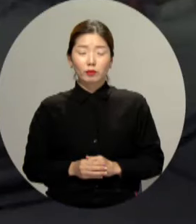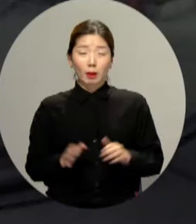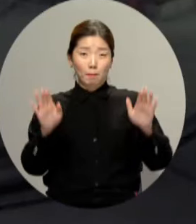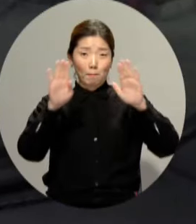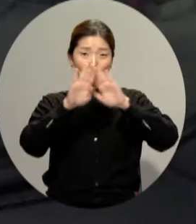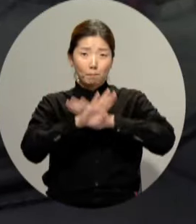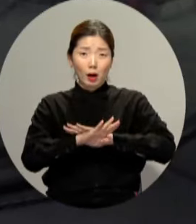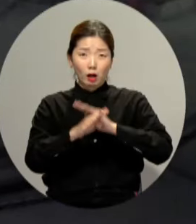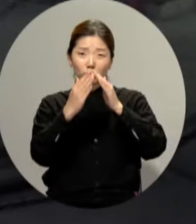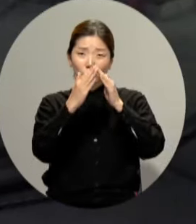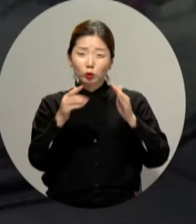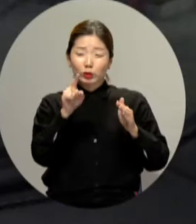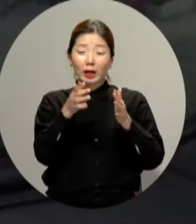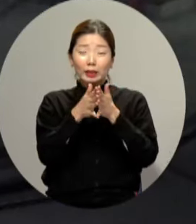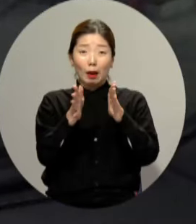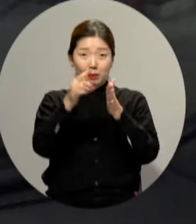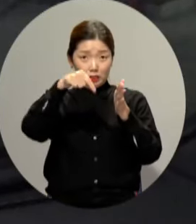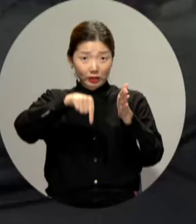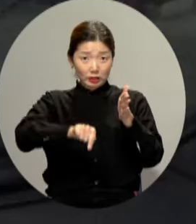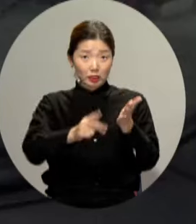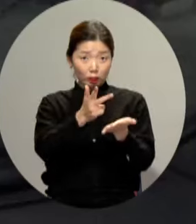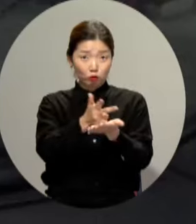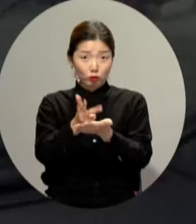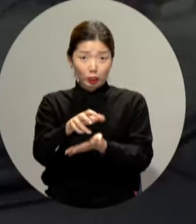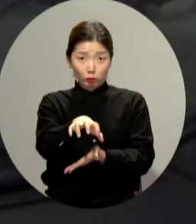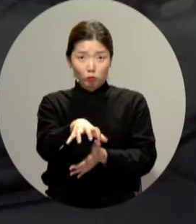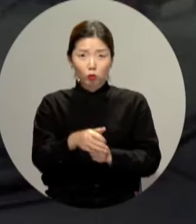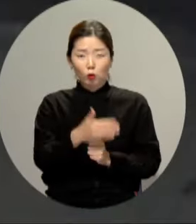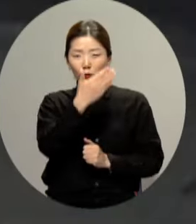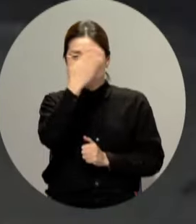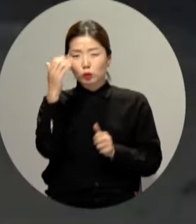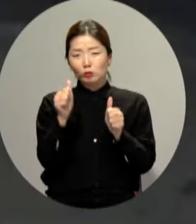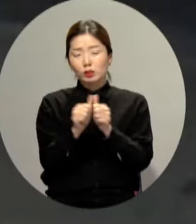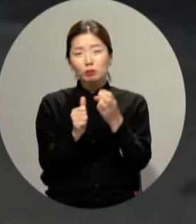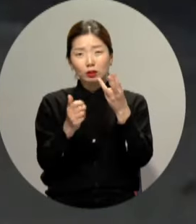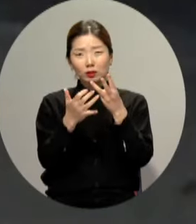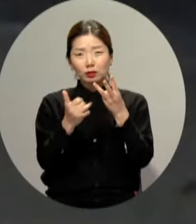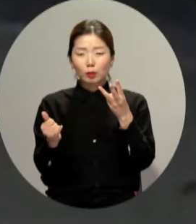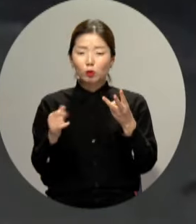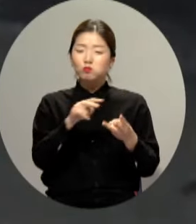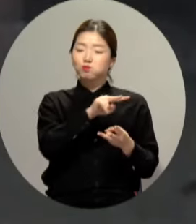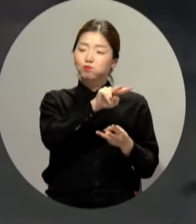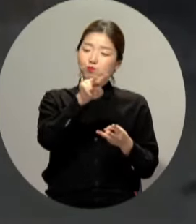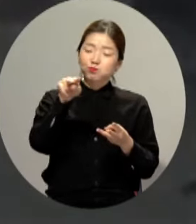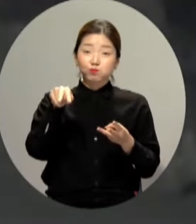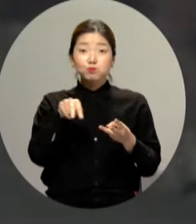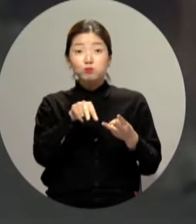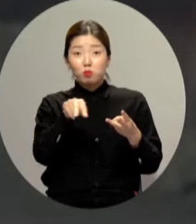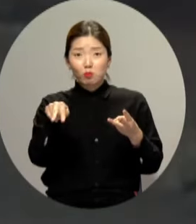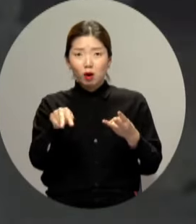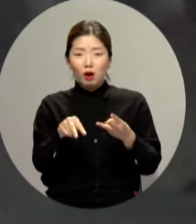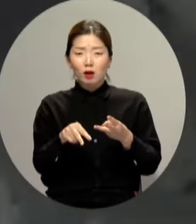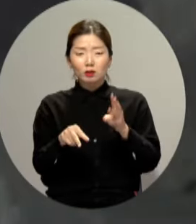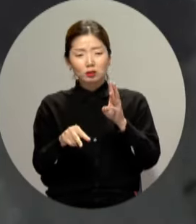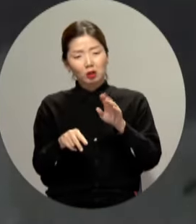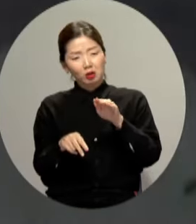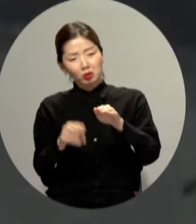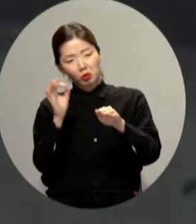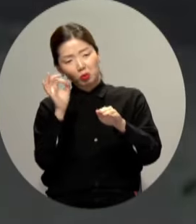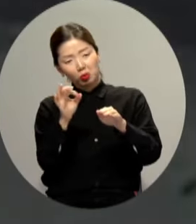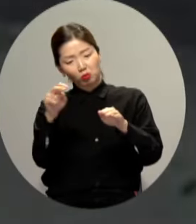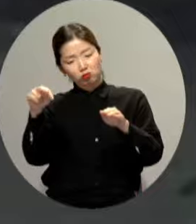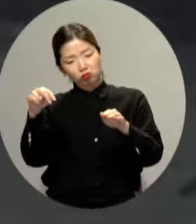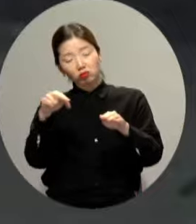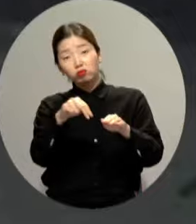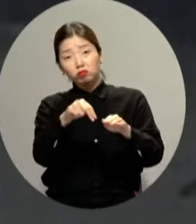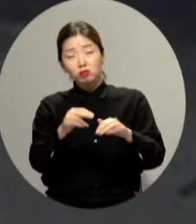늦은 밤 전주의 한 아파트 지하주차장. 젊은 남성 3명이 주변을 두리번거리더니 차량 한 대를 향해